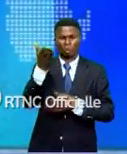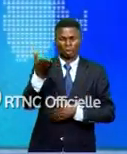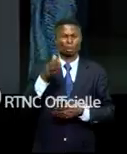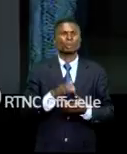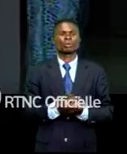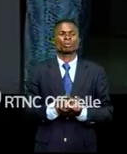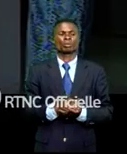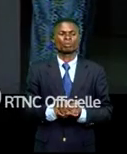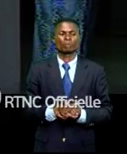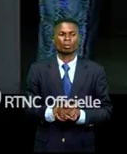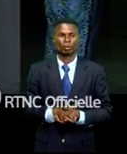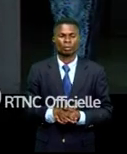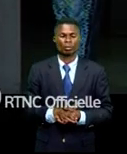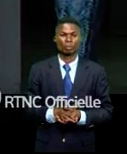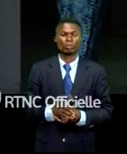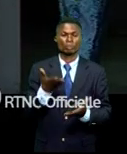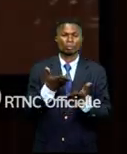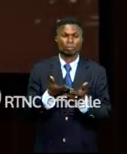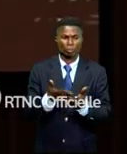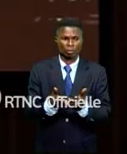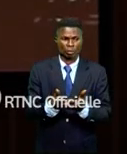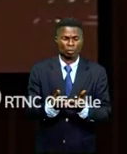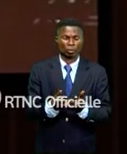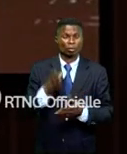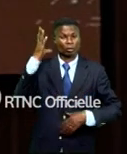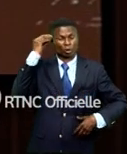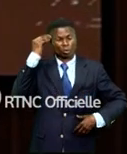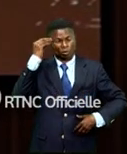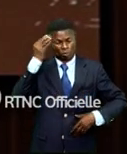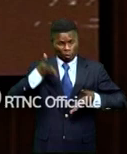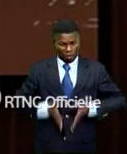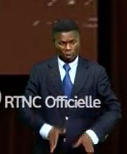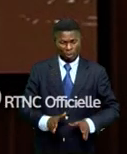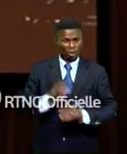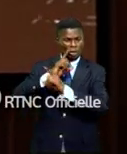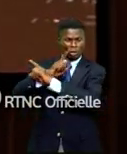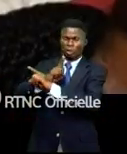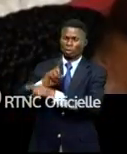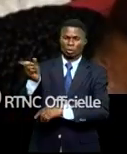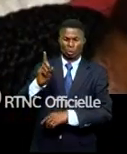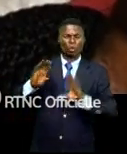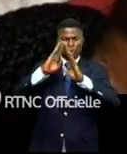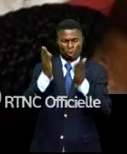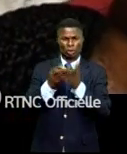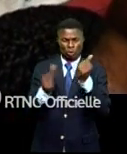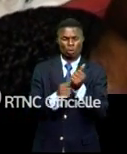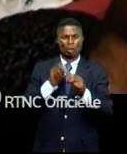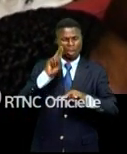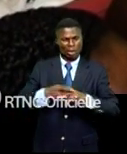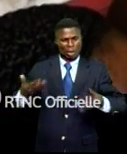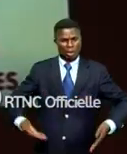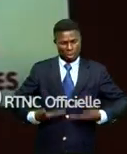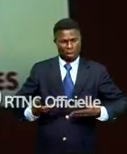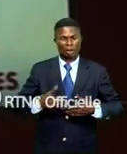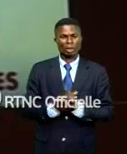Chibangu. C'est sous le thème la trisomie 21, une maladie génétique et non une barrière, tout le monde a droit d'être heureux, que